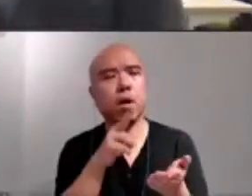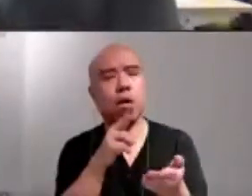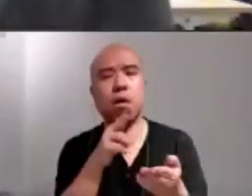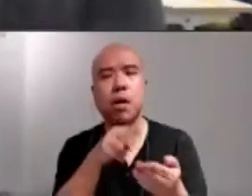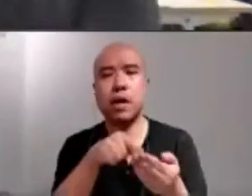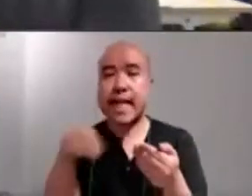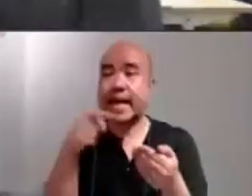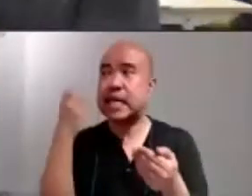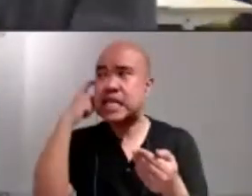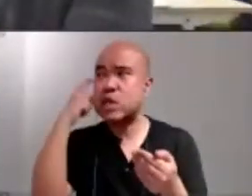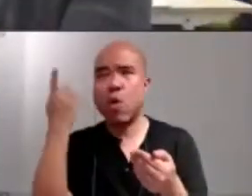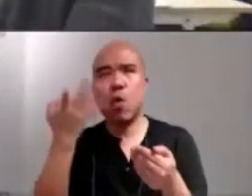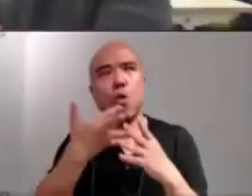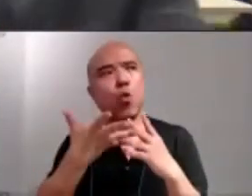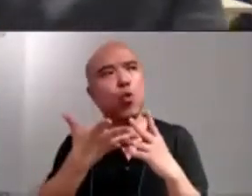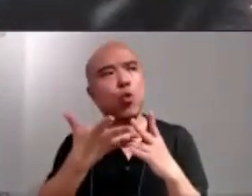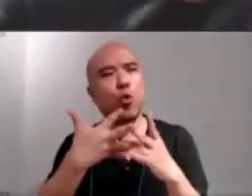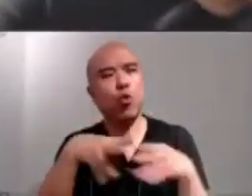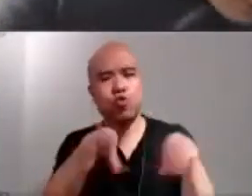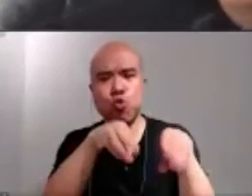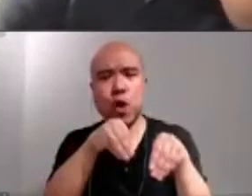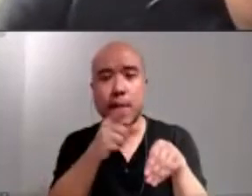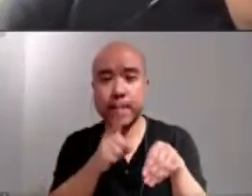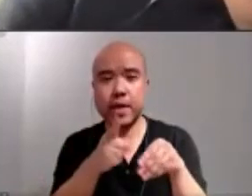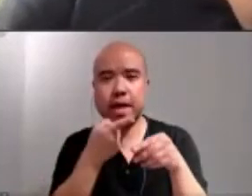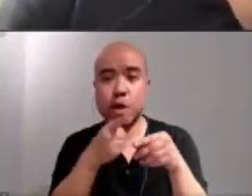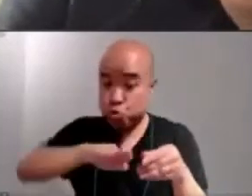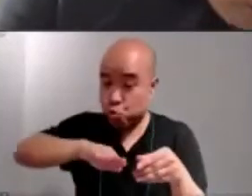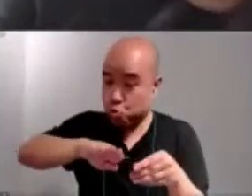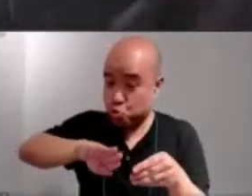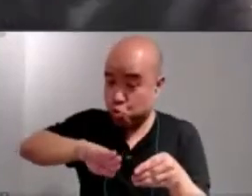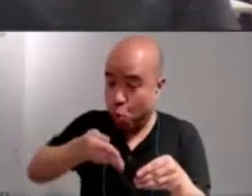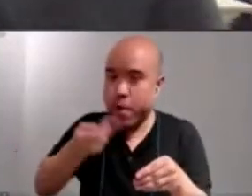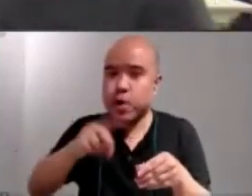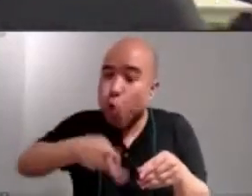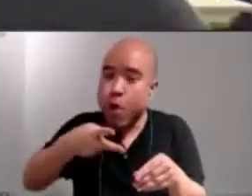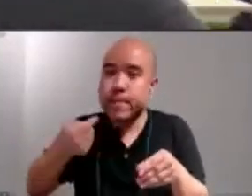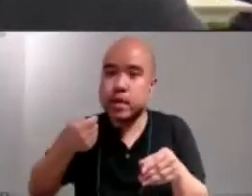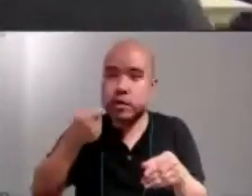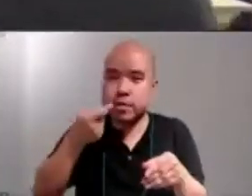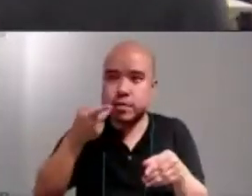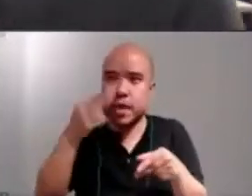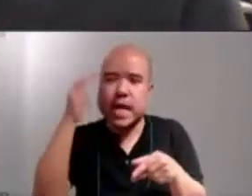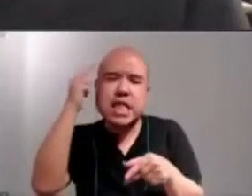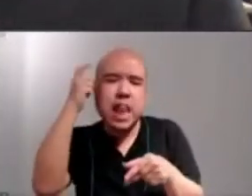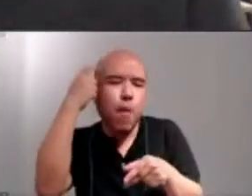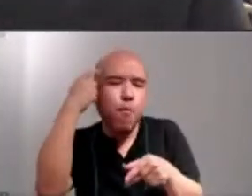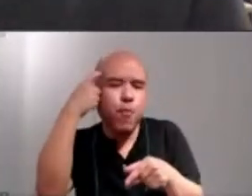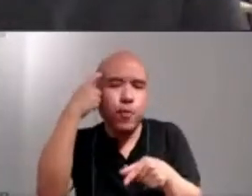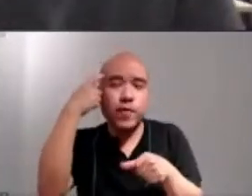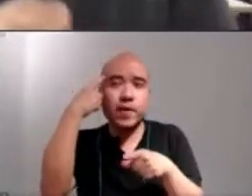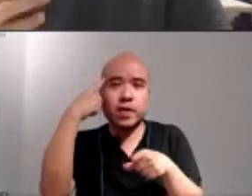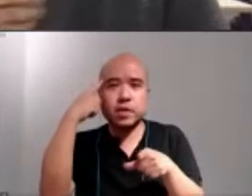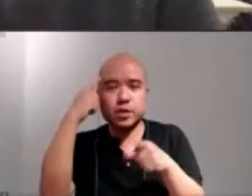道物質其實真唔代表啲乜嘢嘅，咁就會更加注重精神層面。所以即係好似譬如好似如果你用經濟嚟講啦，所以點解會